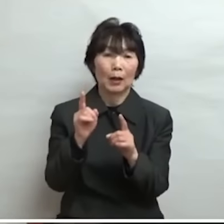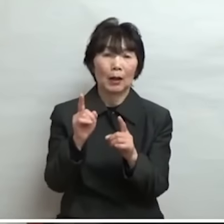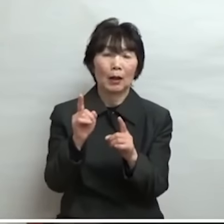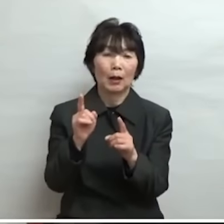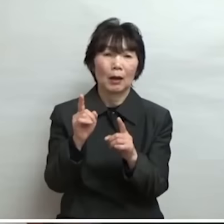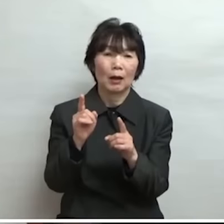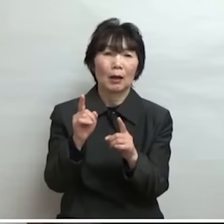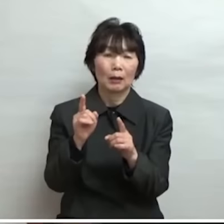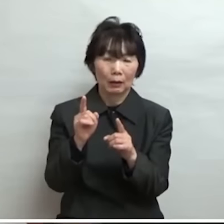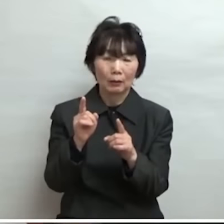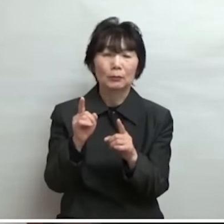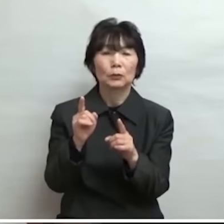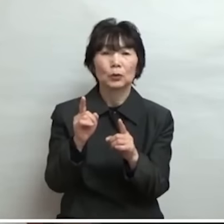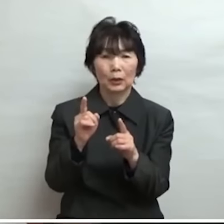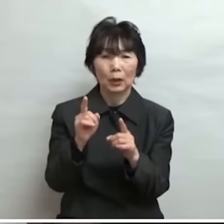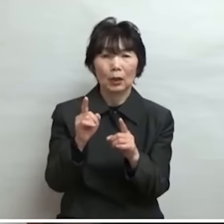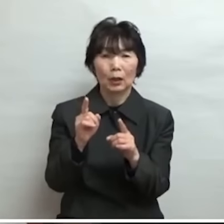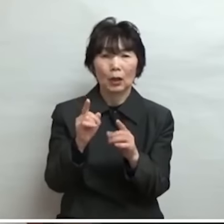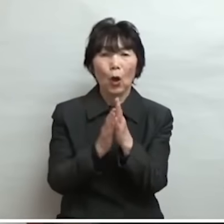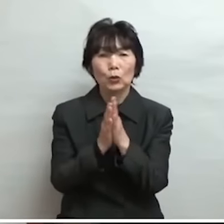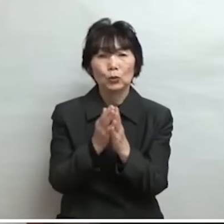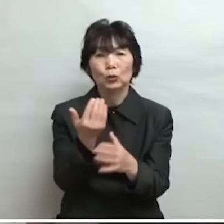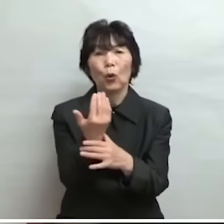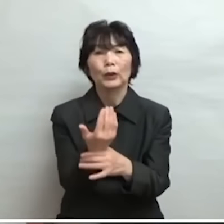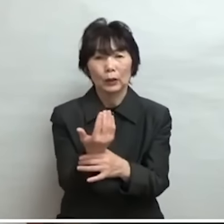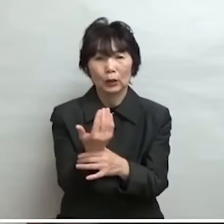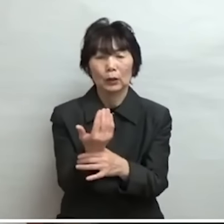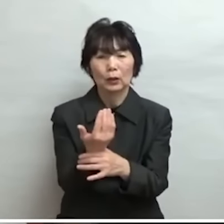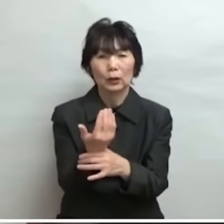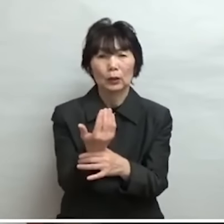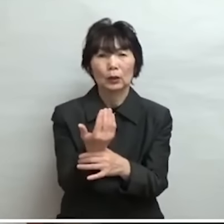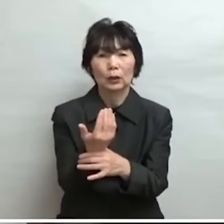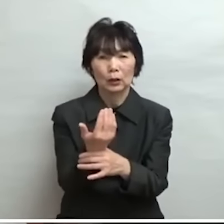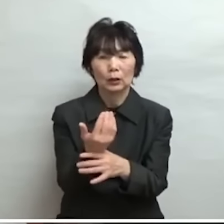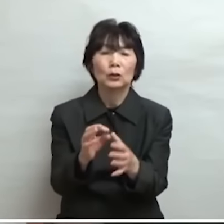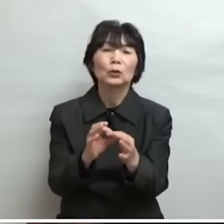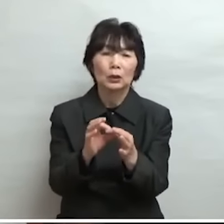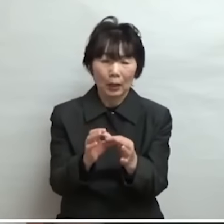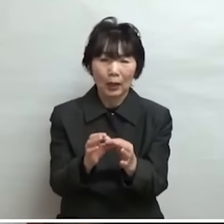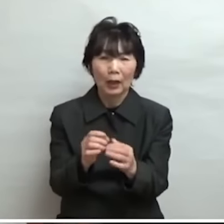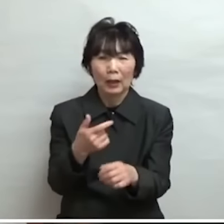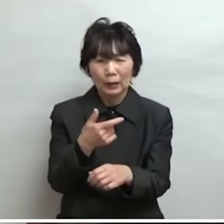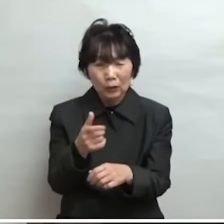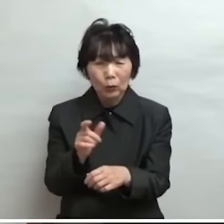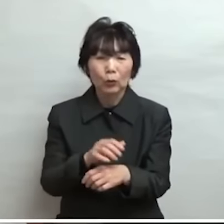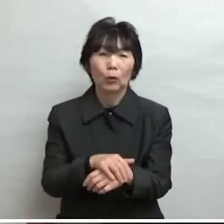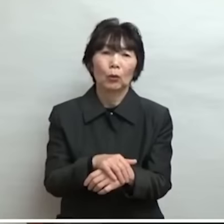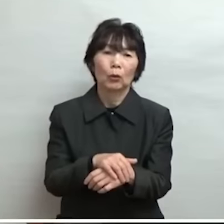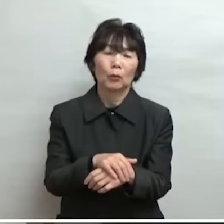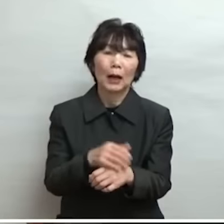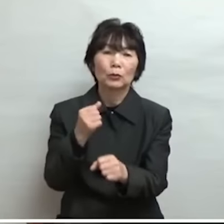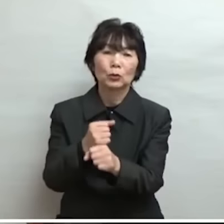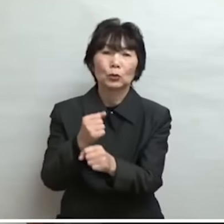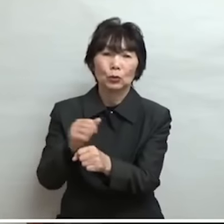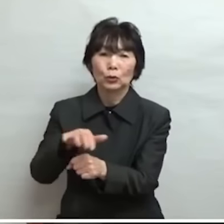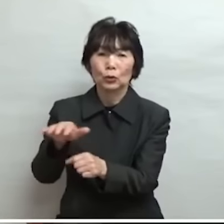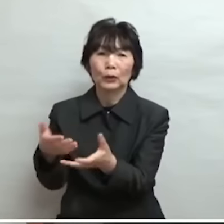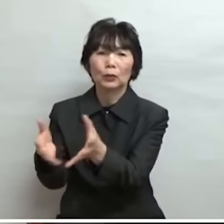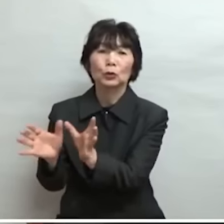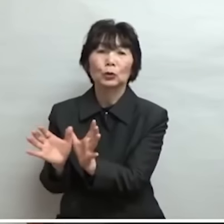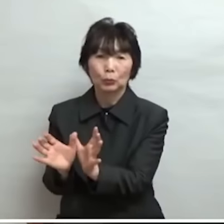ね、今回この追悼碑を建立するにあたっては随分踏み込んだ、作る方のグループ